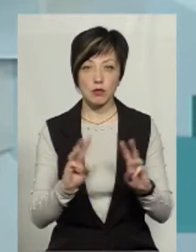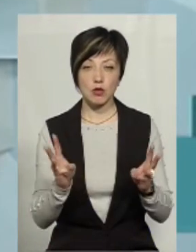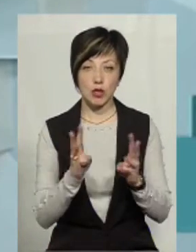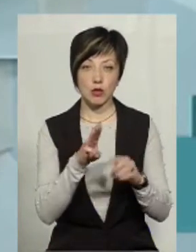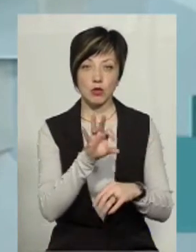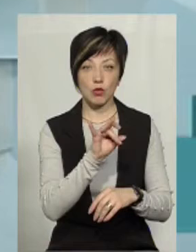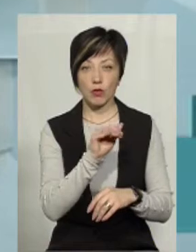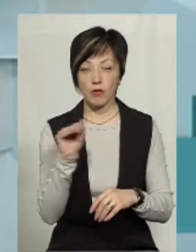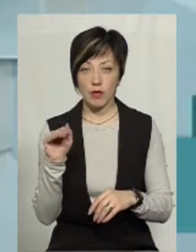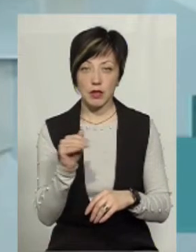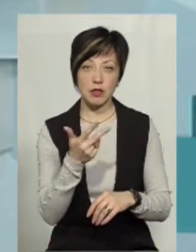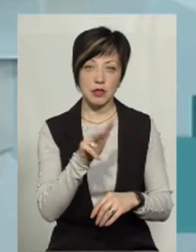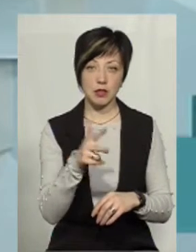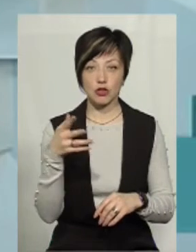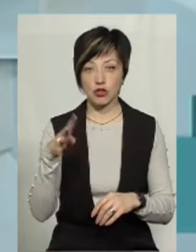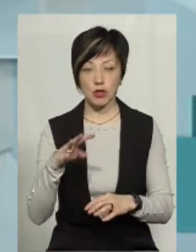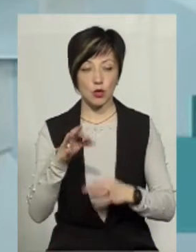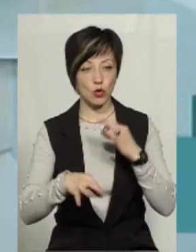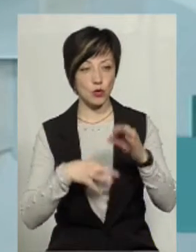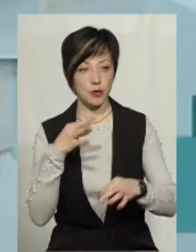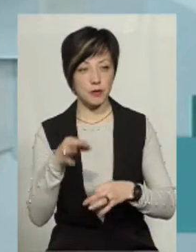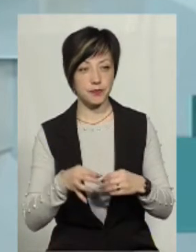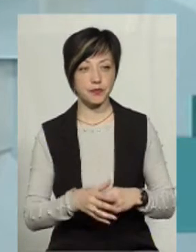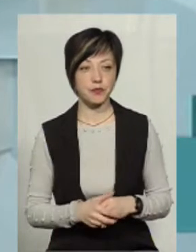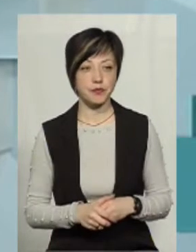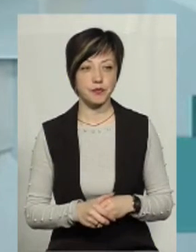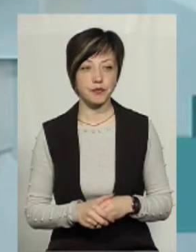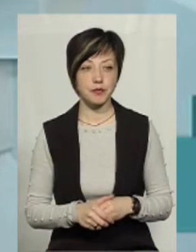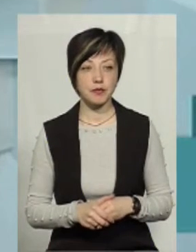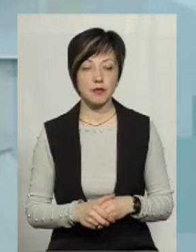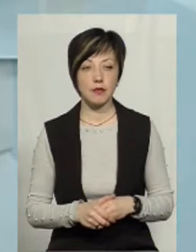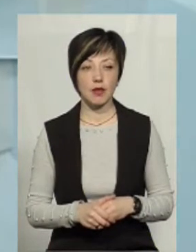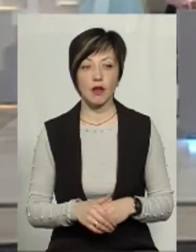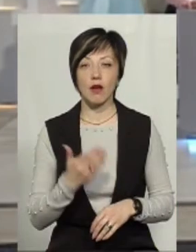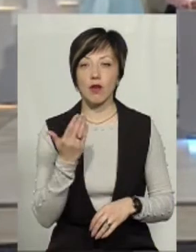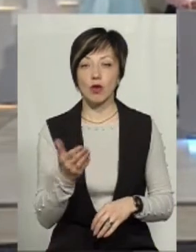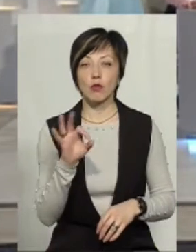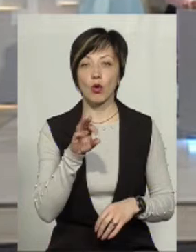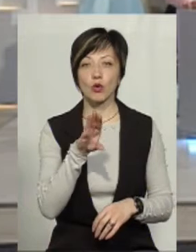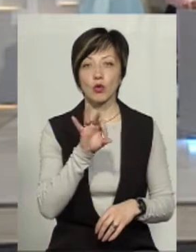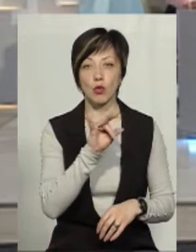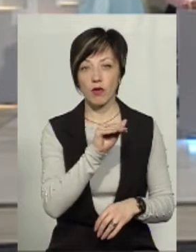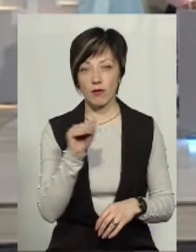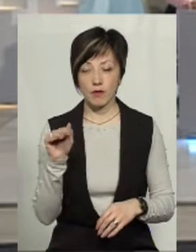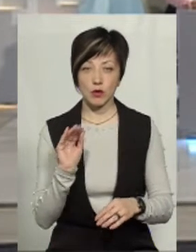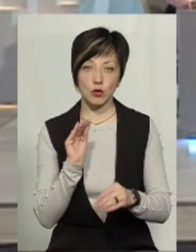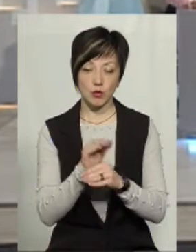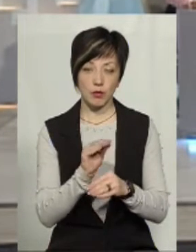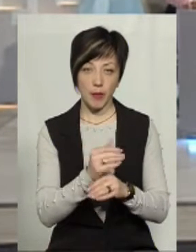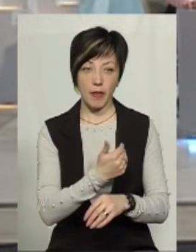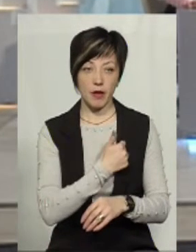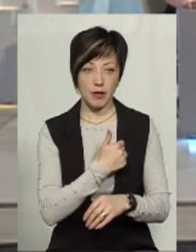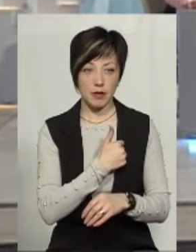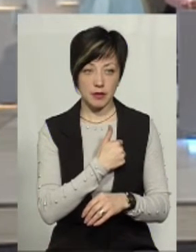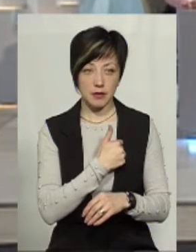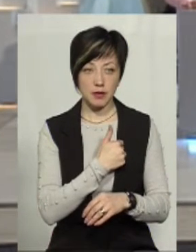пожежах торф'яників працюють по 3-4 доби. Людмило, про торфовище. Мені б хотілося ще доповнити,